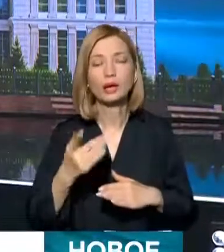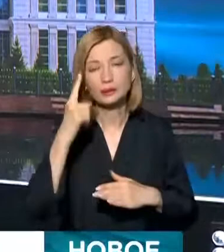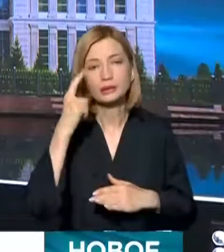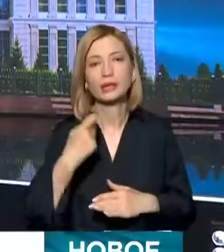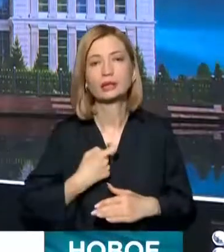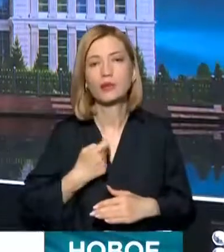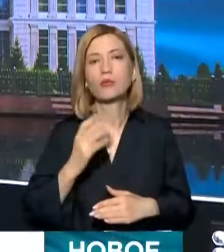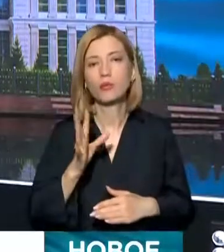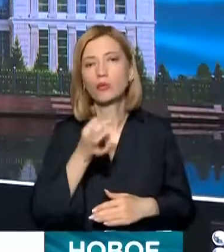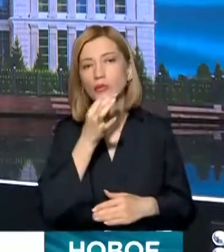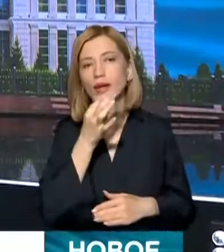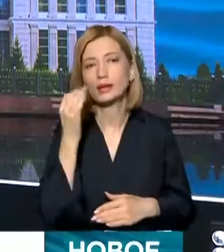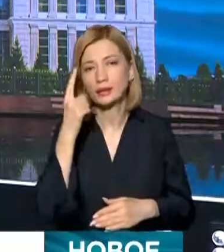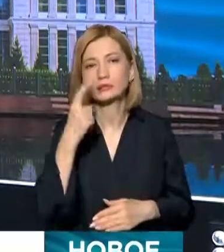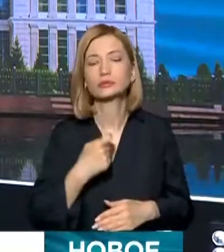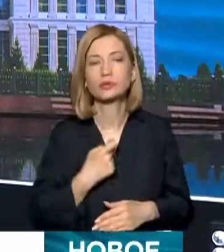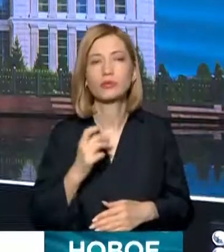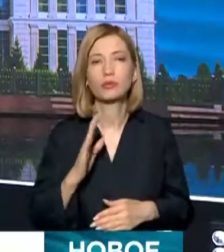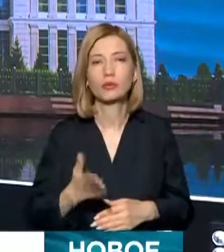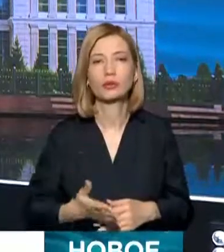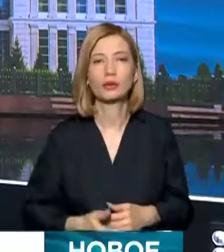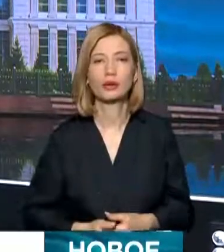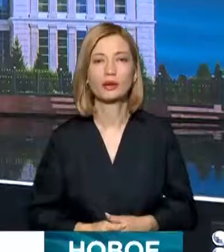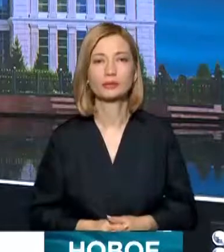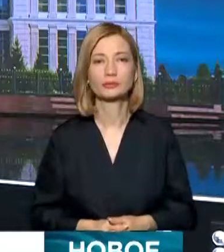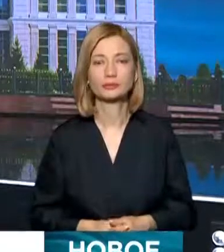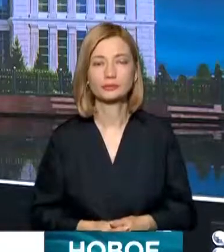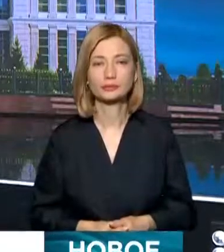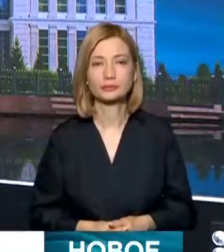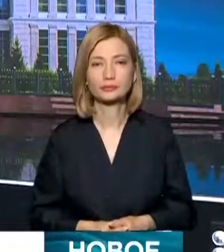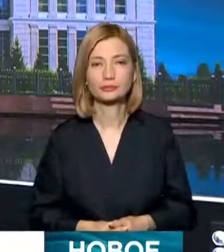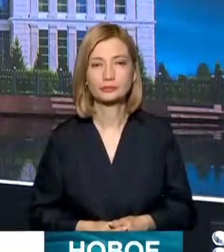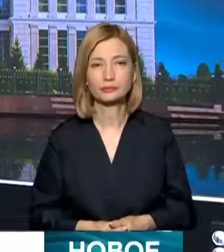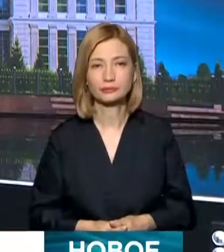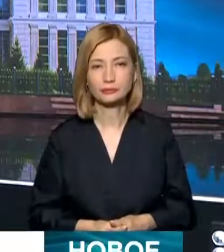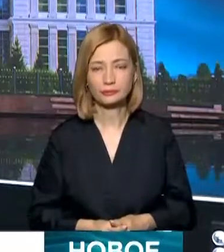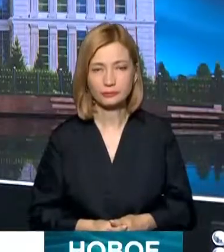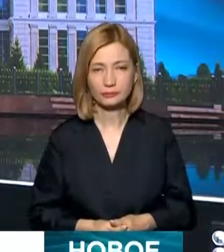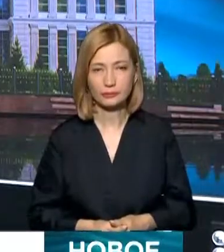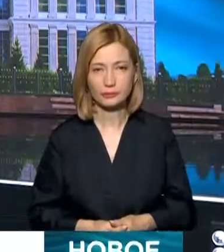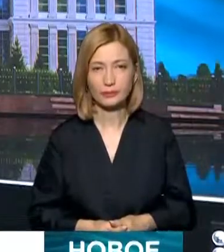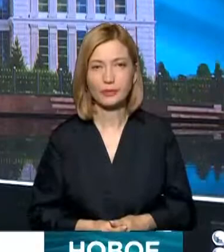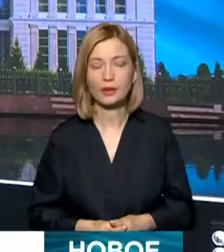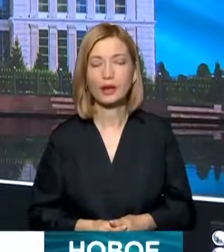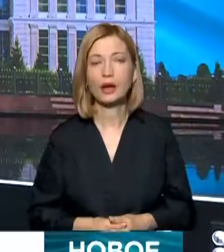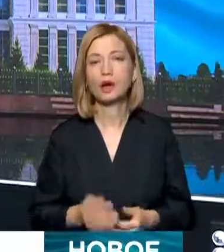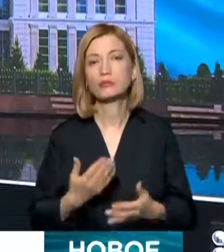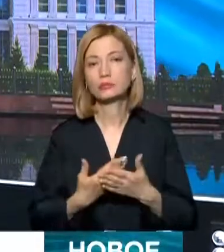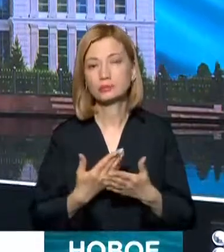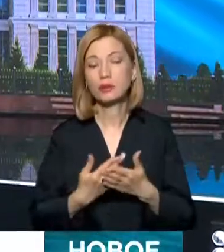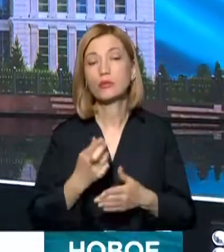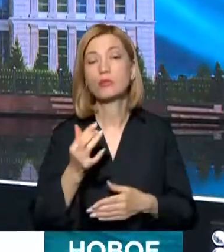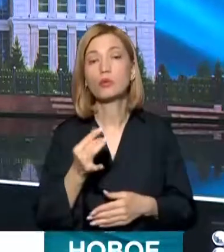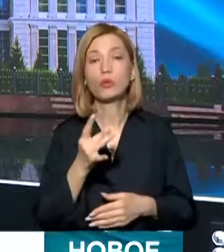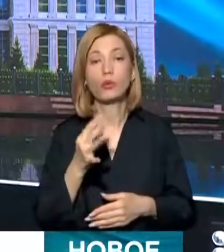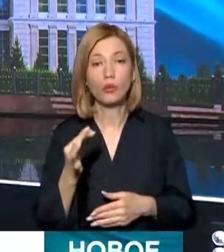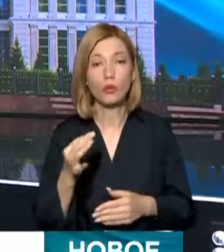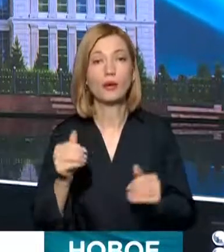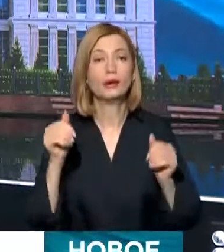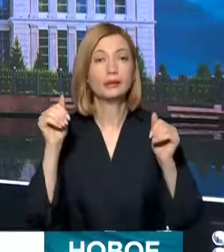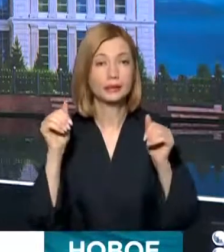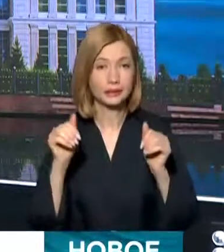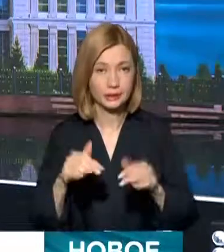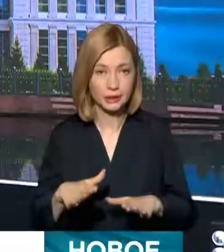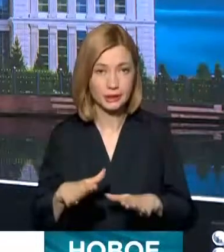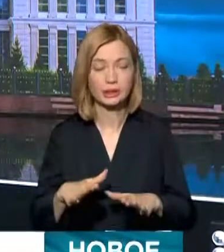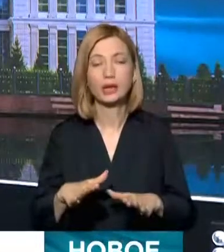Хотелось... Предварительно буду, да, просто добавлю, чтобы мне бы не казалось, что только вот бюро приняли решение и все. То есть после того, как будет принято решение о том, что пройдет съезд